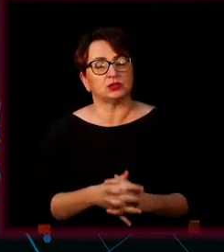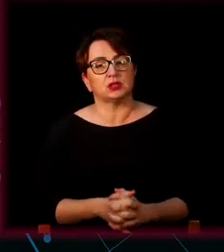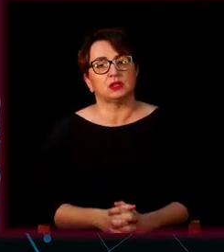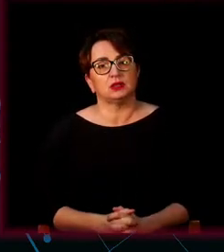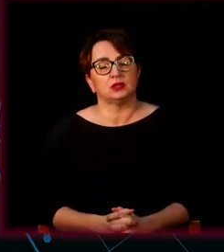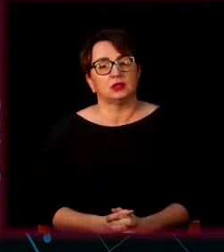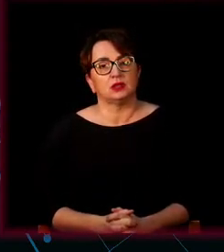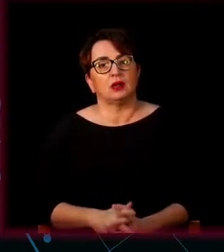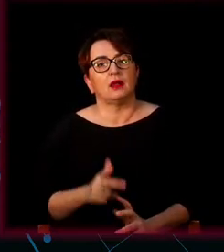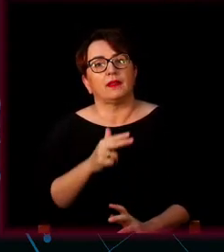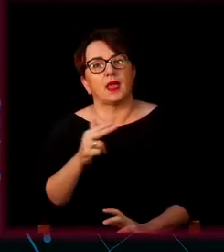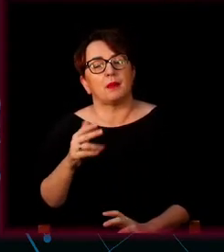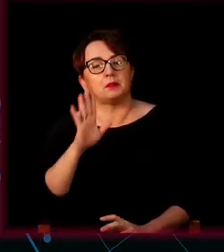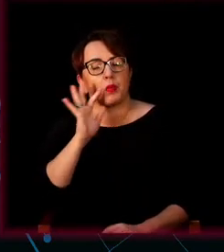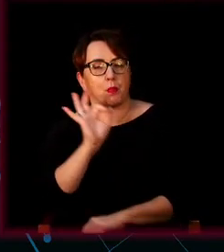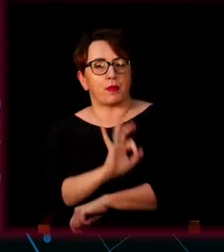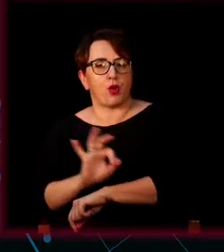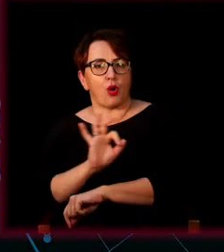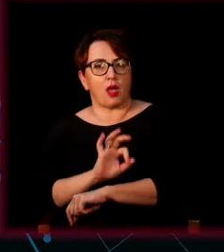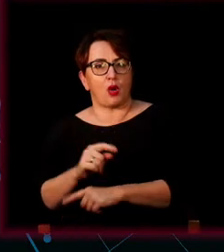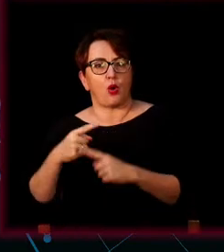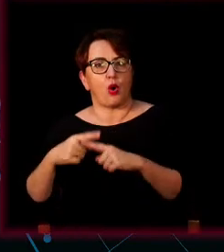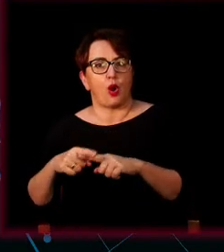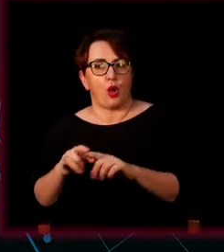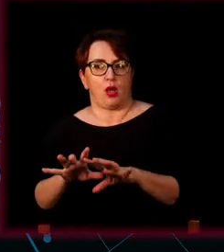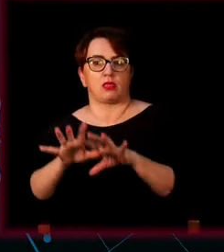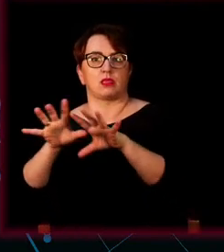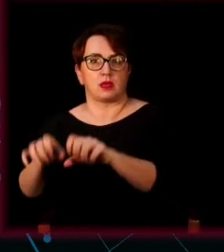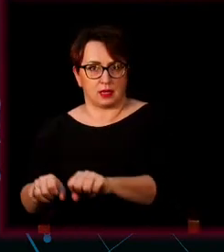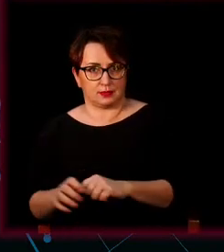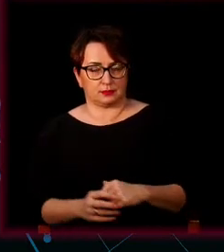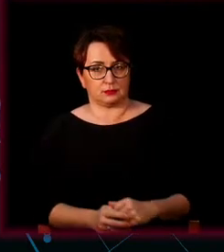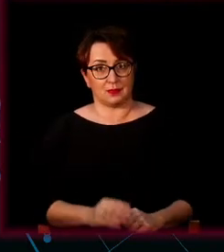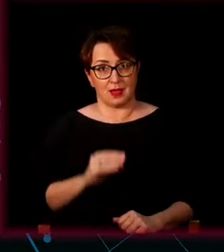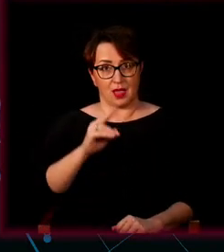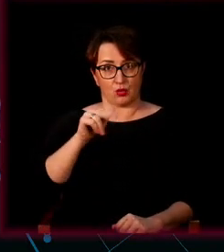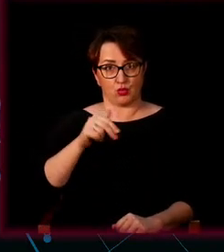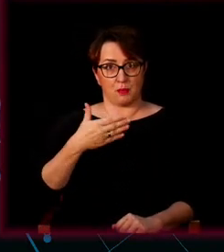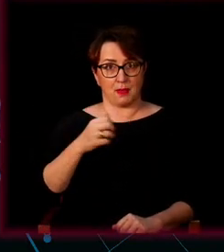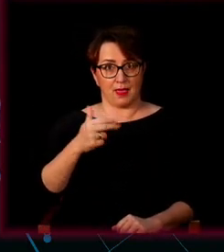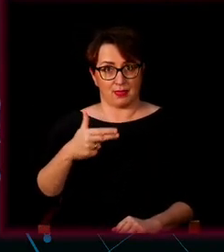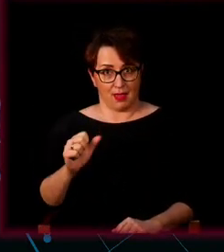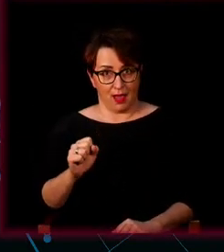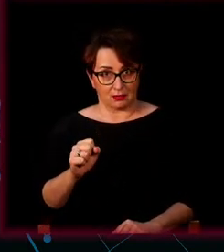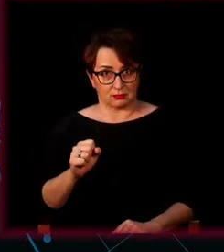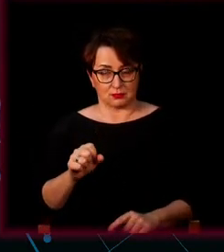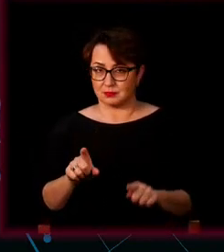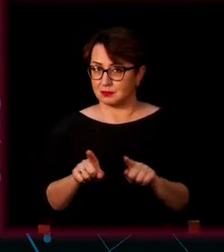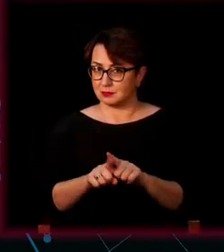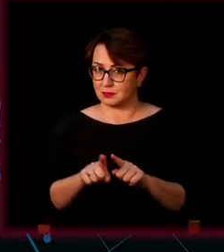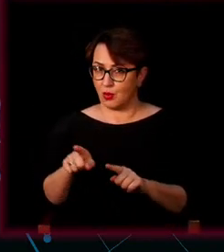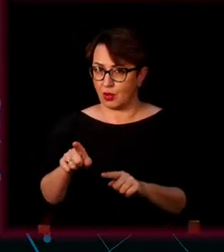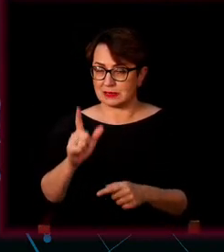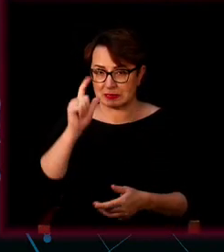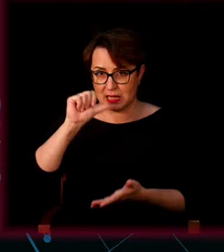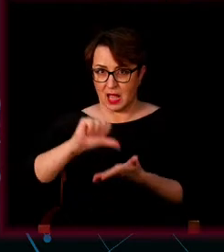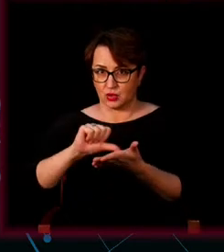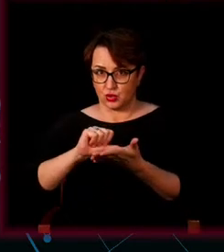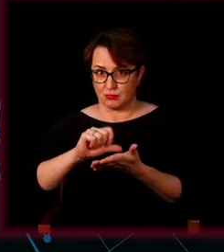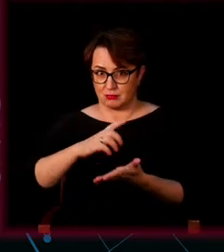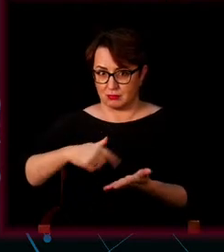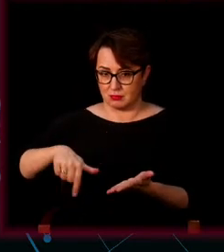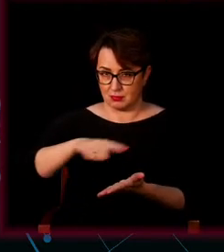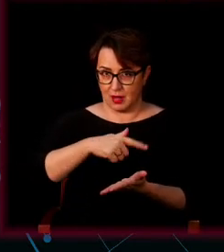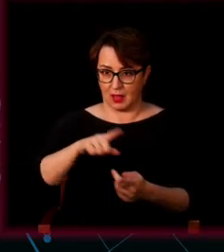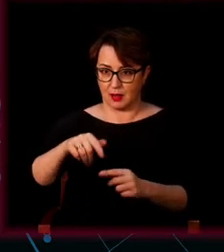o pewnym projekcie kolonialnym, że ekumena też może być w ramach takiej logiki centrum peryferii postrzegane